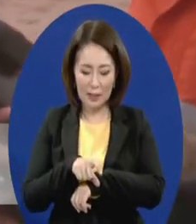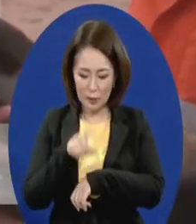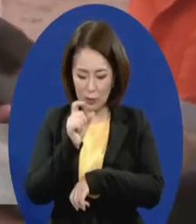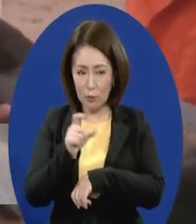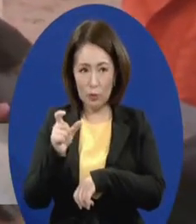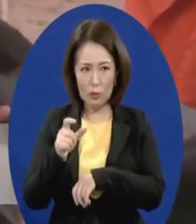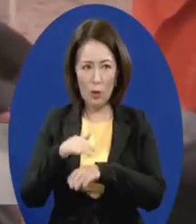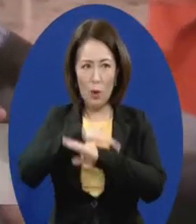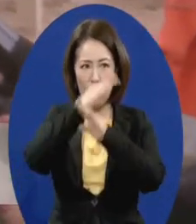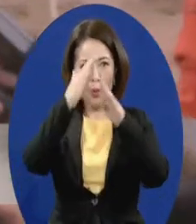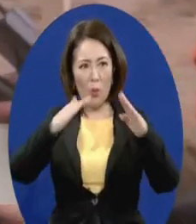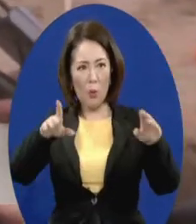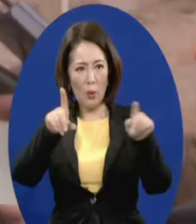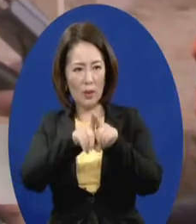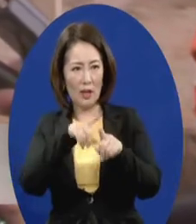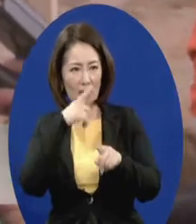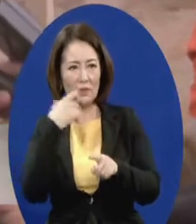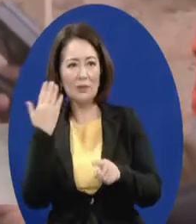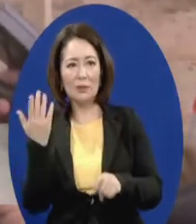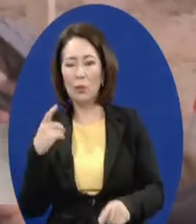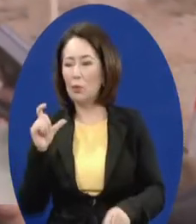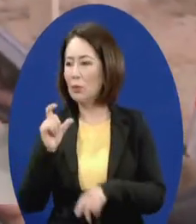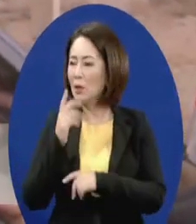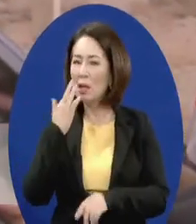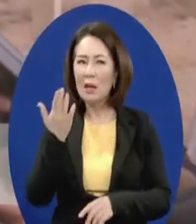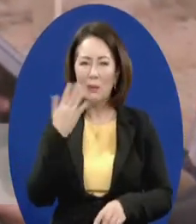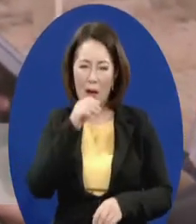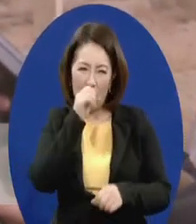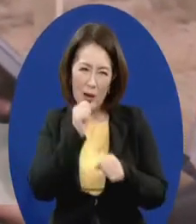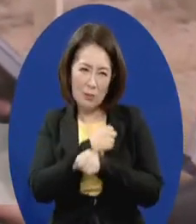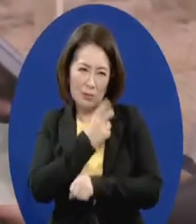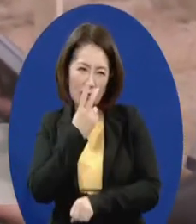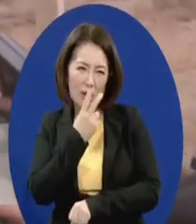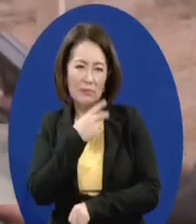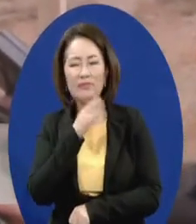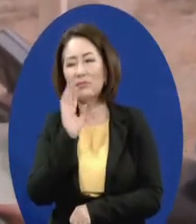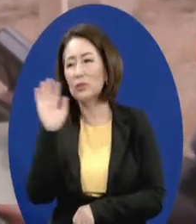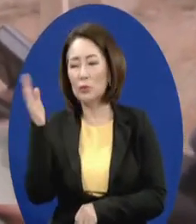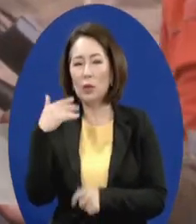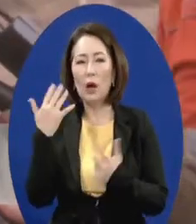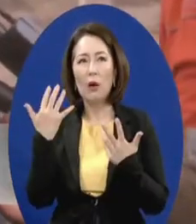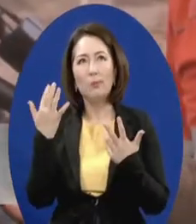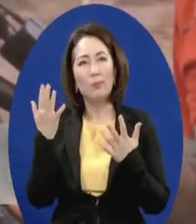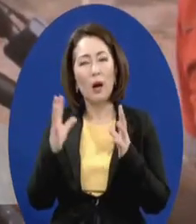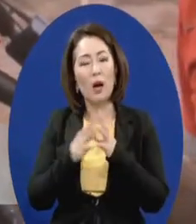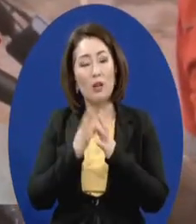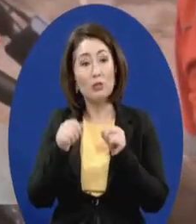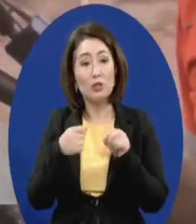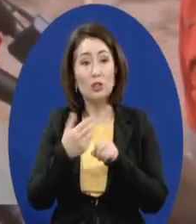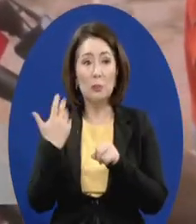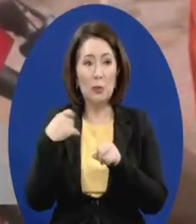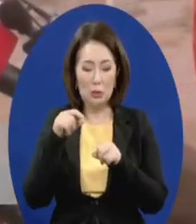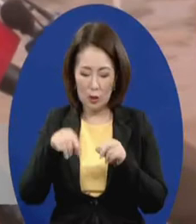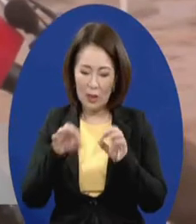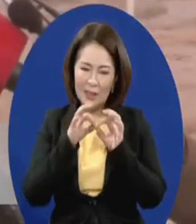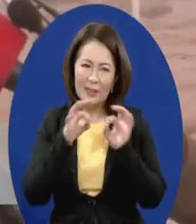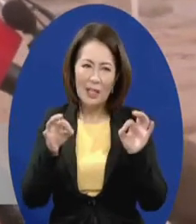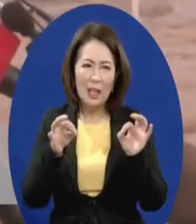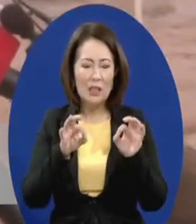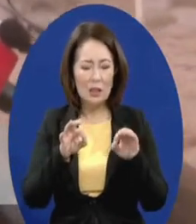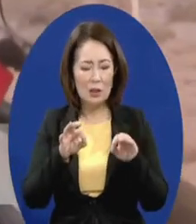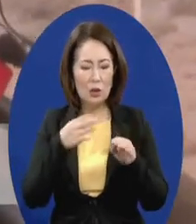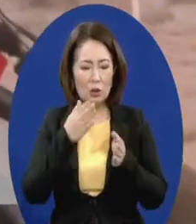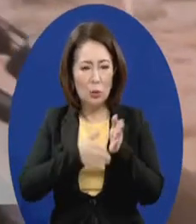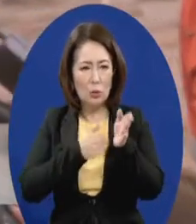арга ингээд уул шиг гэл энэ ч ингээд хурцрээлтэй яриад нэг юм харамсалтай хараал явдаг ийм 10 хэдэн жилээс. Гэтэ одоо энэ нарийн царгийн зөв, өргөн